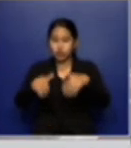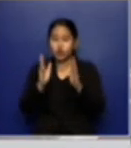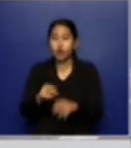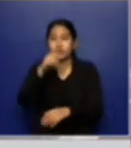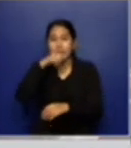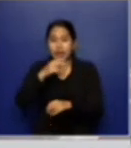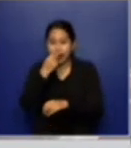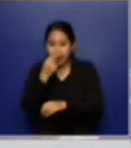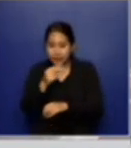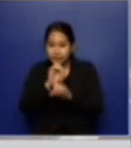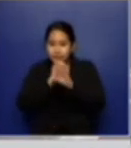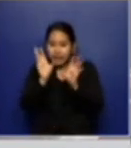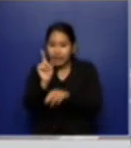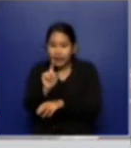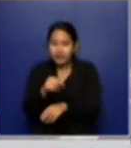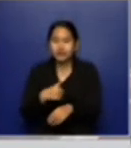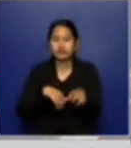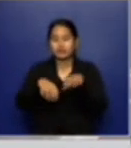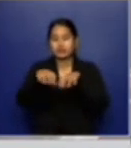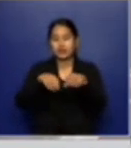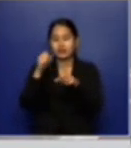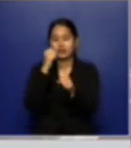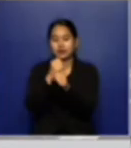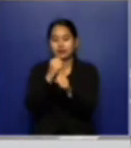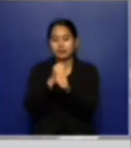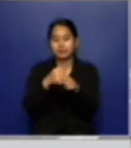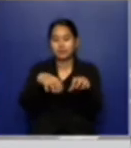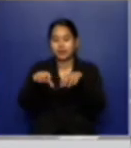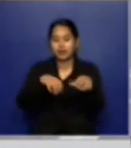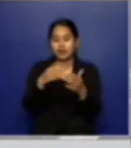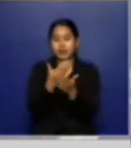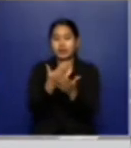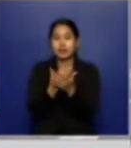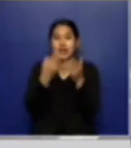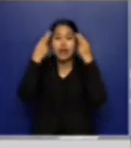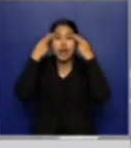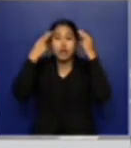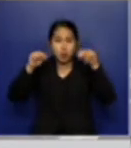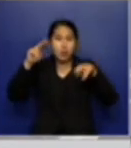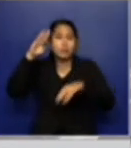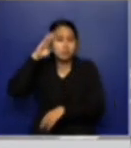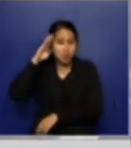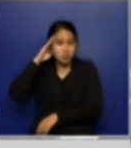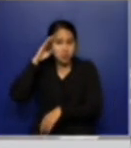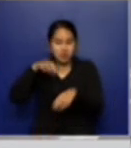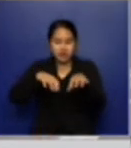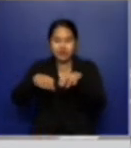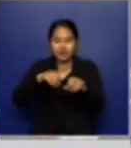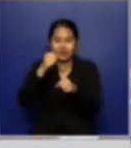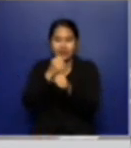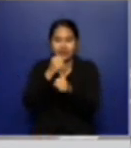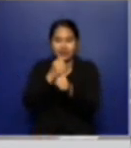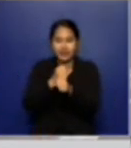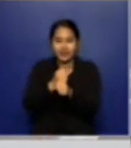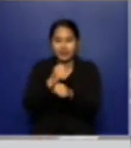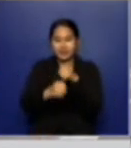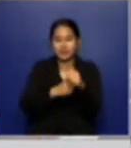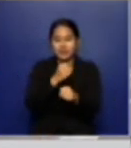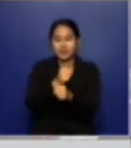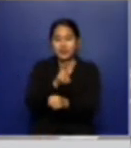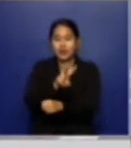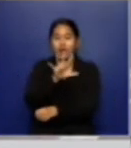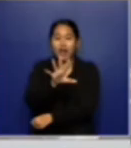ทยเห็นว่าการจัดทำจัดสรรงบประมาณของพลเอกประยุทธ์จันทร์โอชาในปี